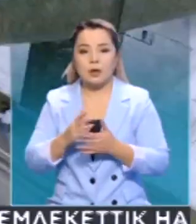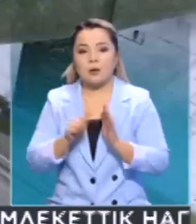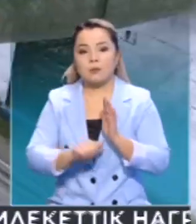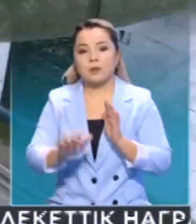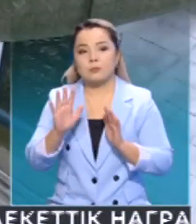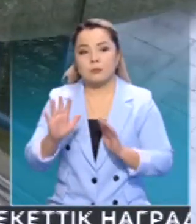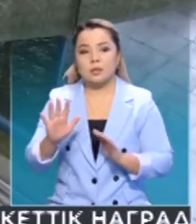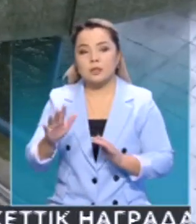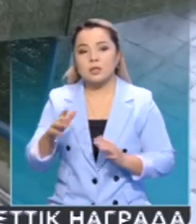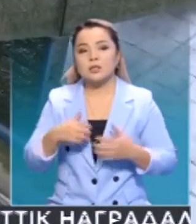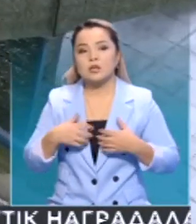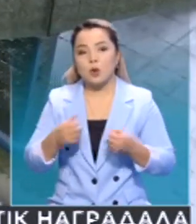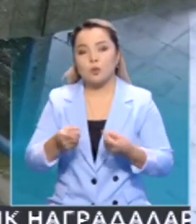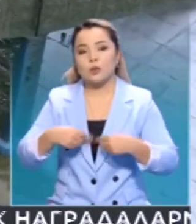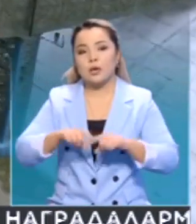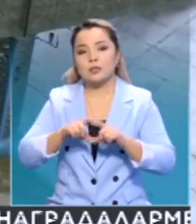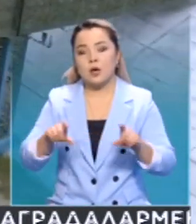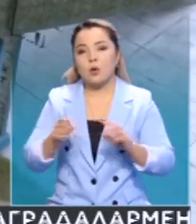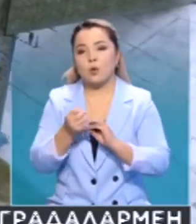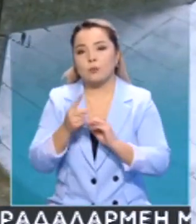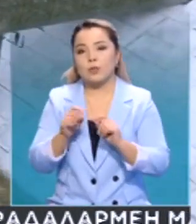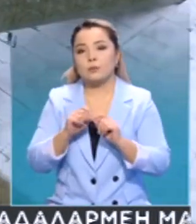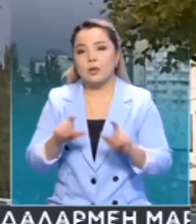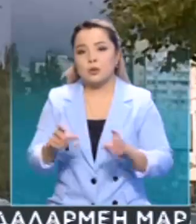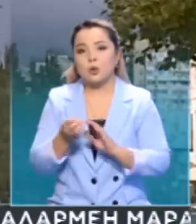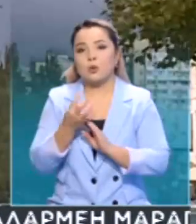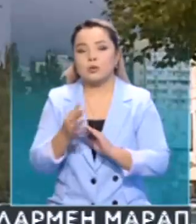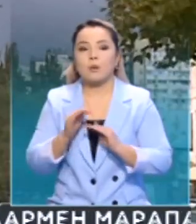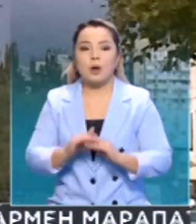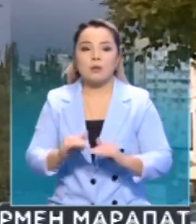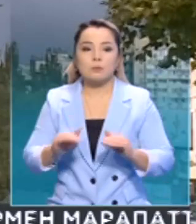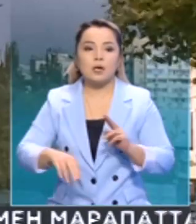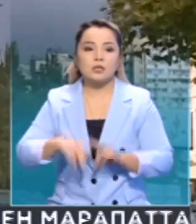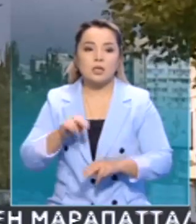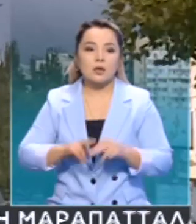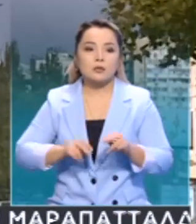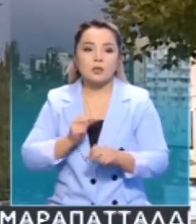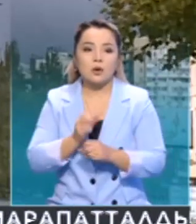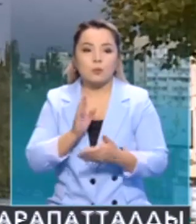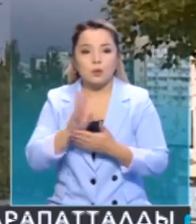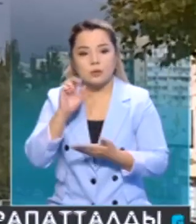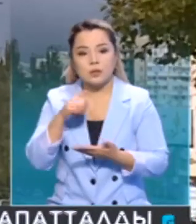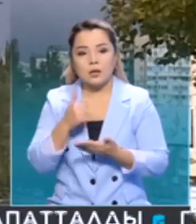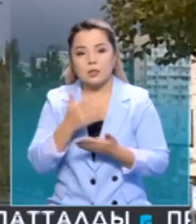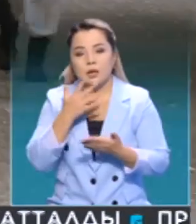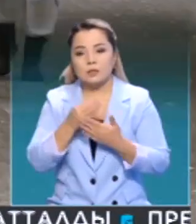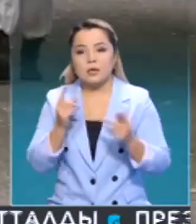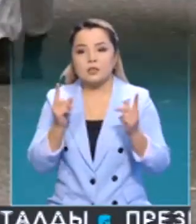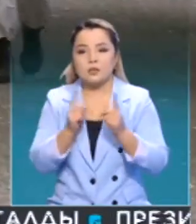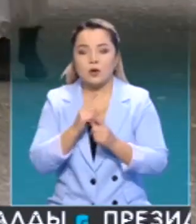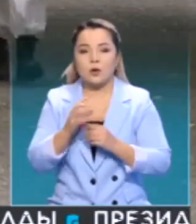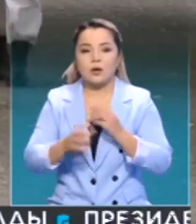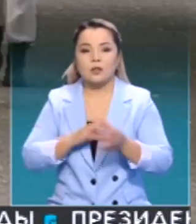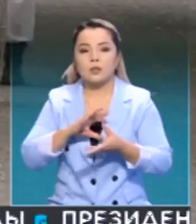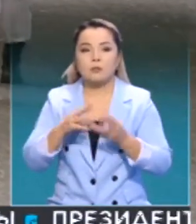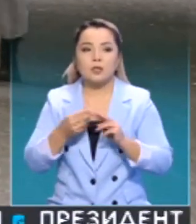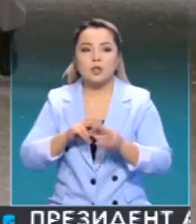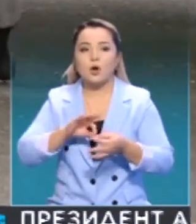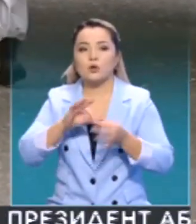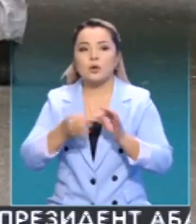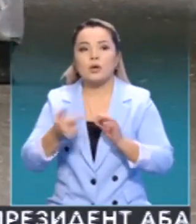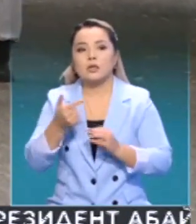65 денсаулық сақтау нысаны, 11 мектеп және 14 балабақша салынады. Мемлекет басшысы кездесуде әлемде болып жатқан